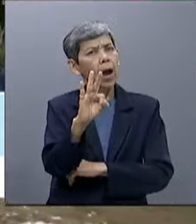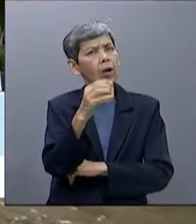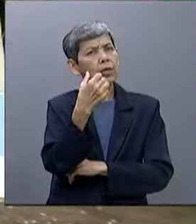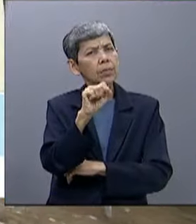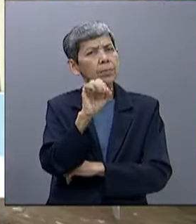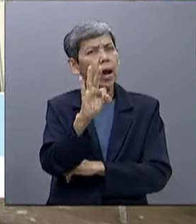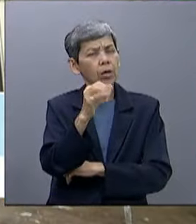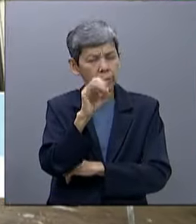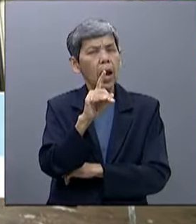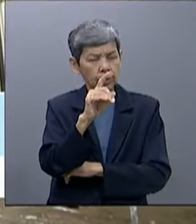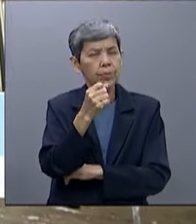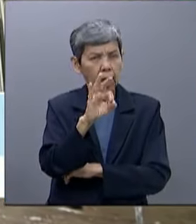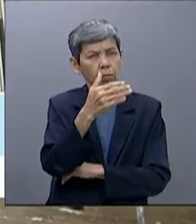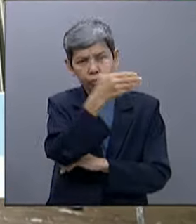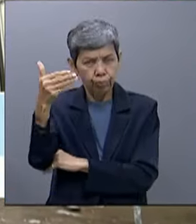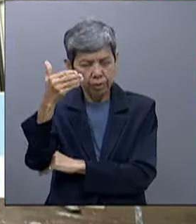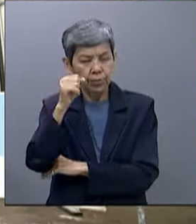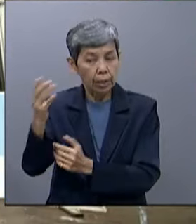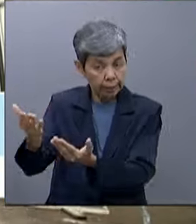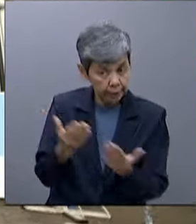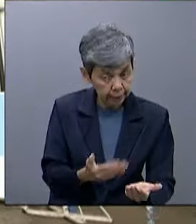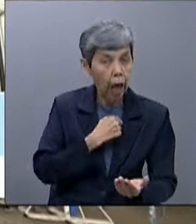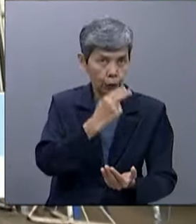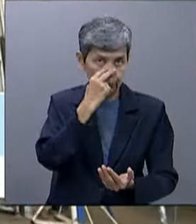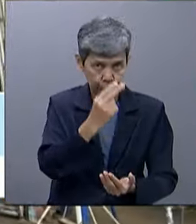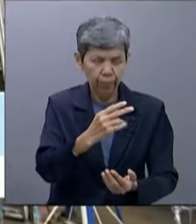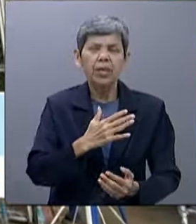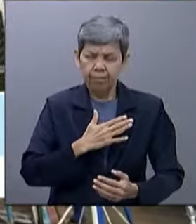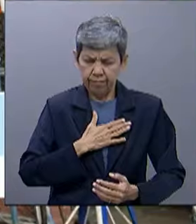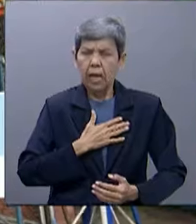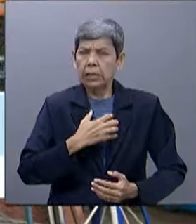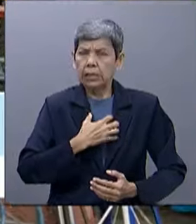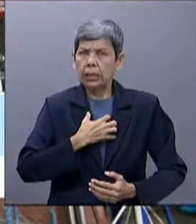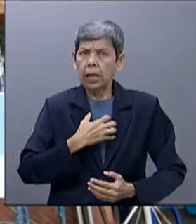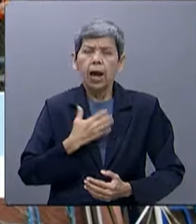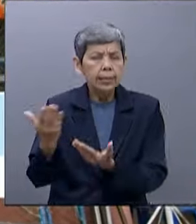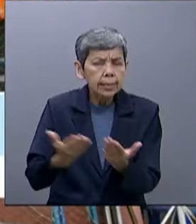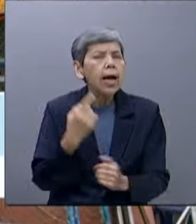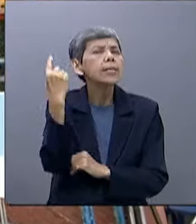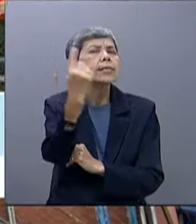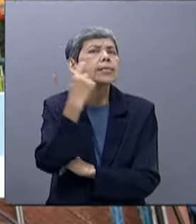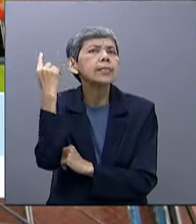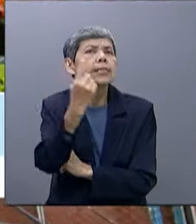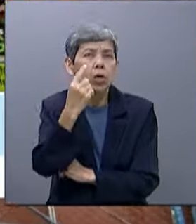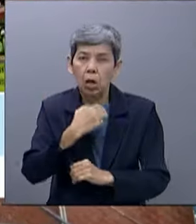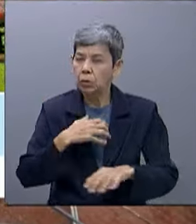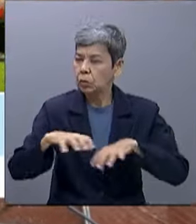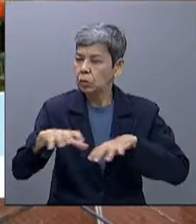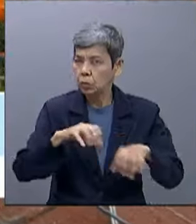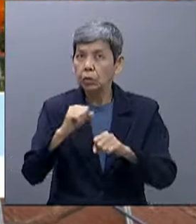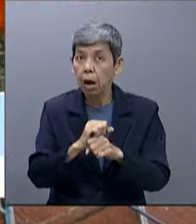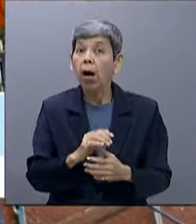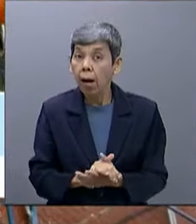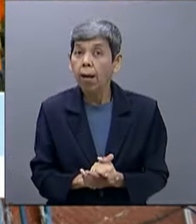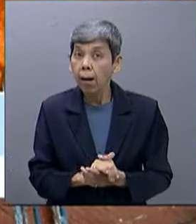19ที่นะครับ19แห่ง19ประเทศด้วยนะครับที่เชิญมาปีนี้นะครับก็อยากจะให้มาเที่ยวนะครับปีนี้เราถือว่าเราจัดใหญ่และยังได้รับ